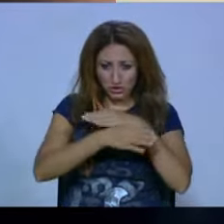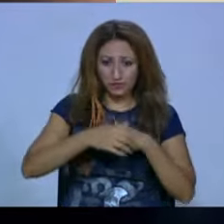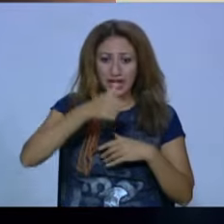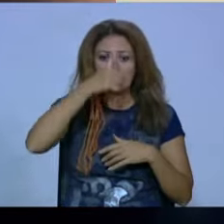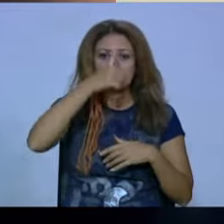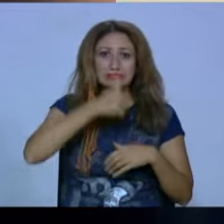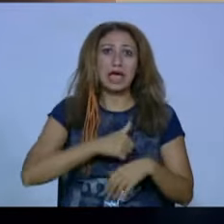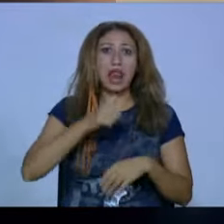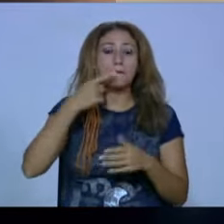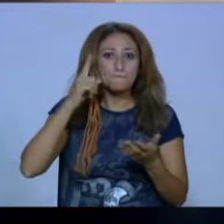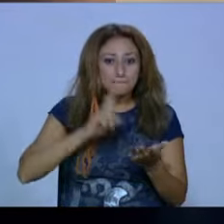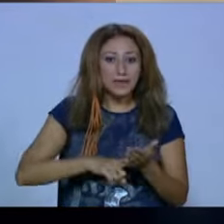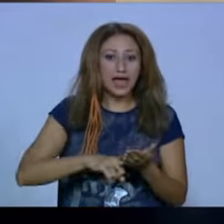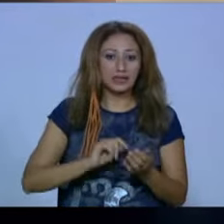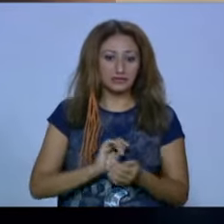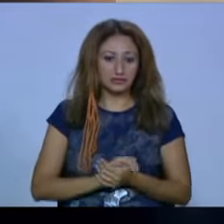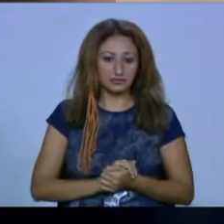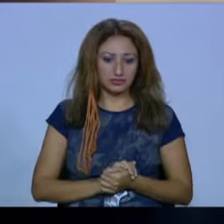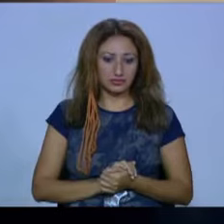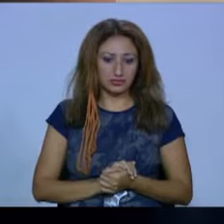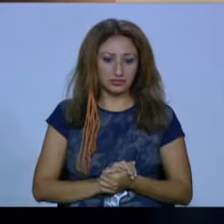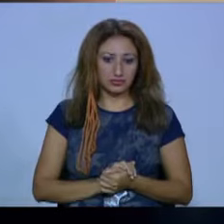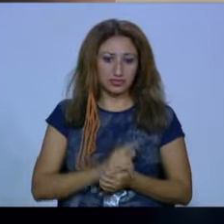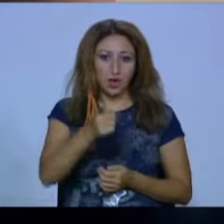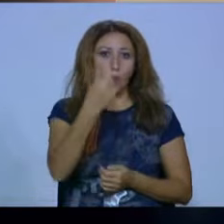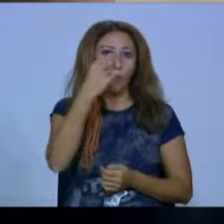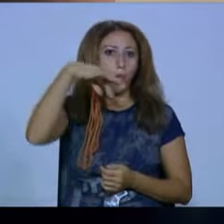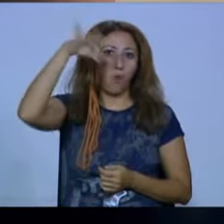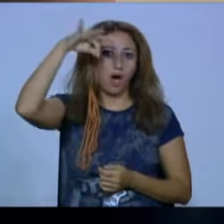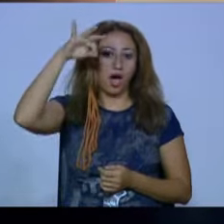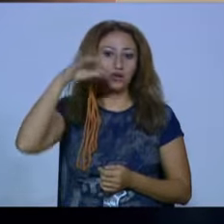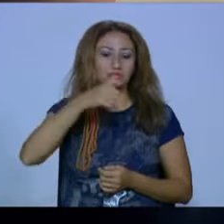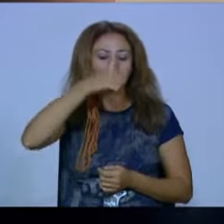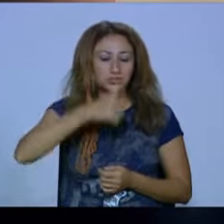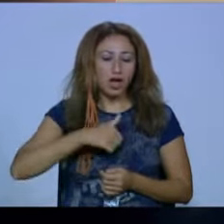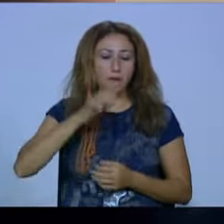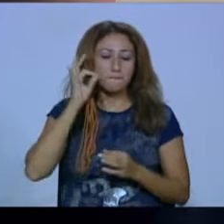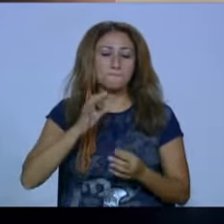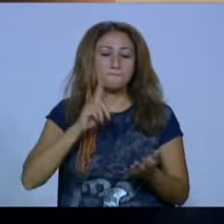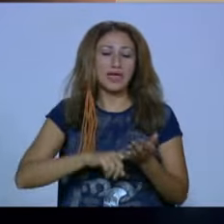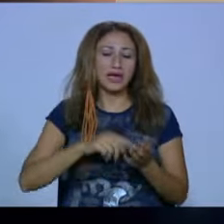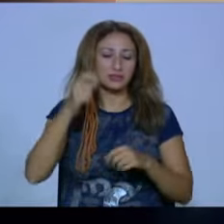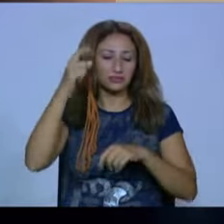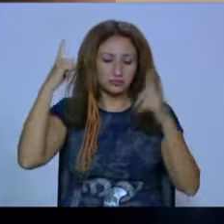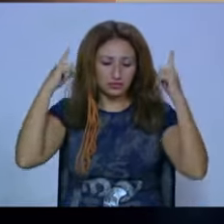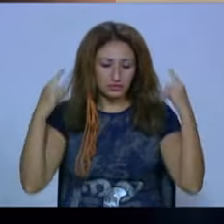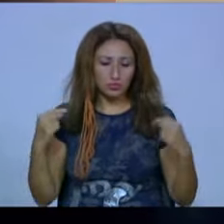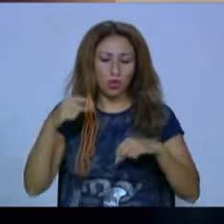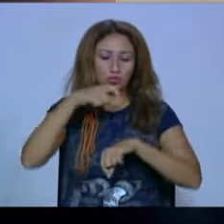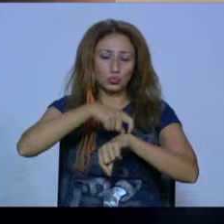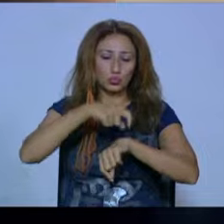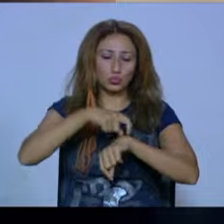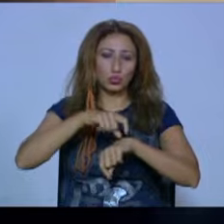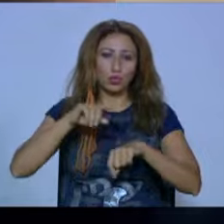بيبقوا قدامهم ماسكين نفسهم ويبقوا جد. الحاله الغريبه اللي حصلت مع علاء في المستشفى ان كل